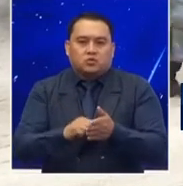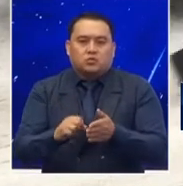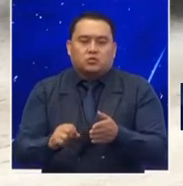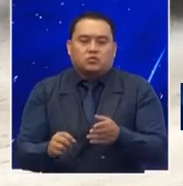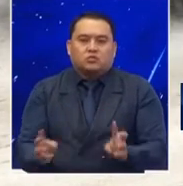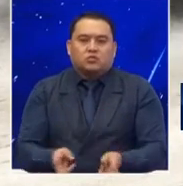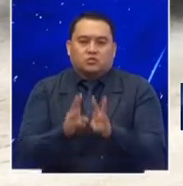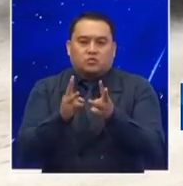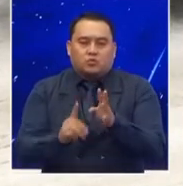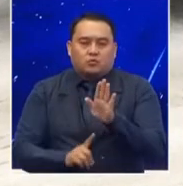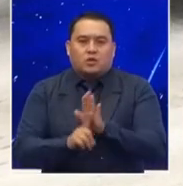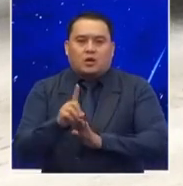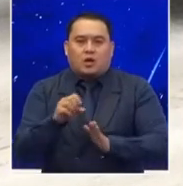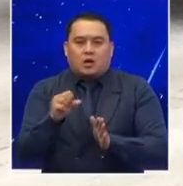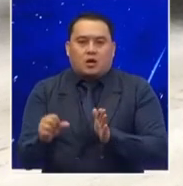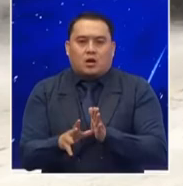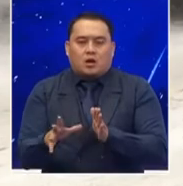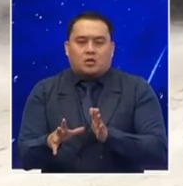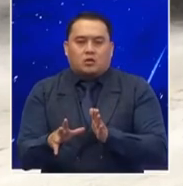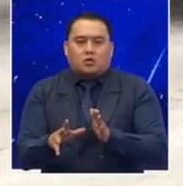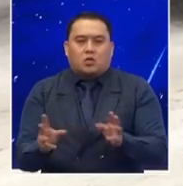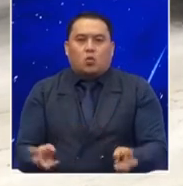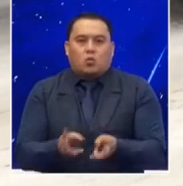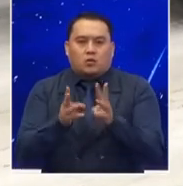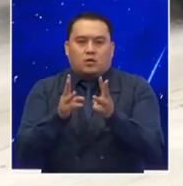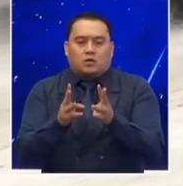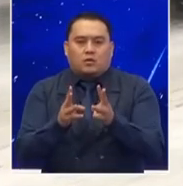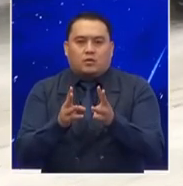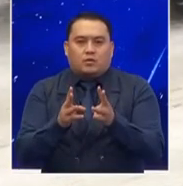бөлек электр қысқа тұйықталу салдарынан.